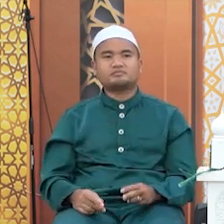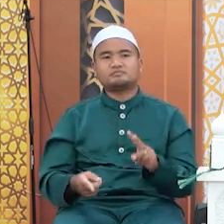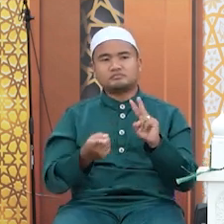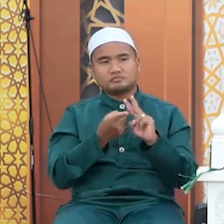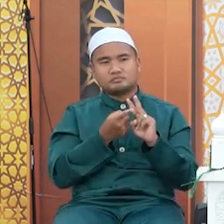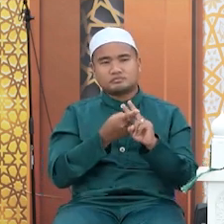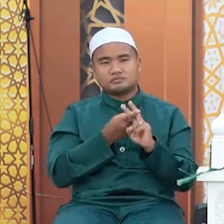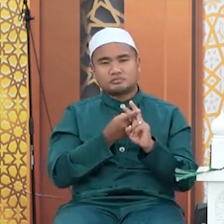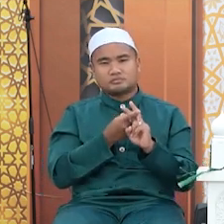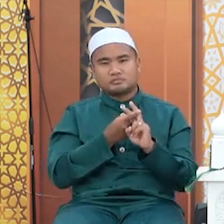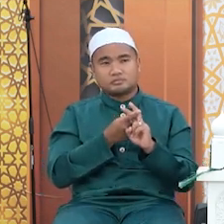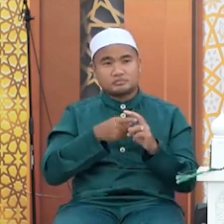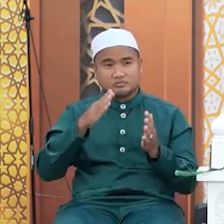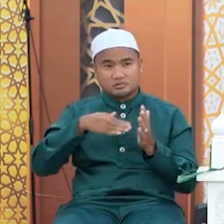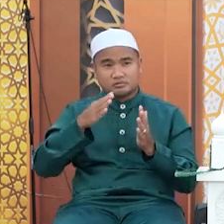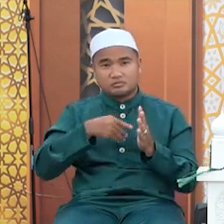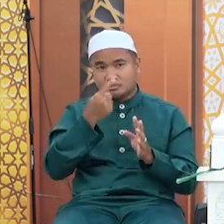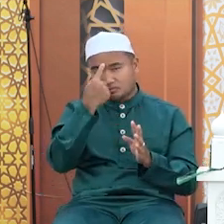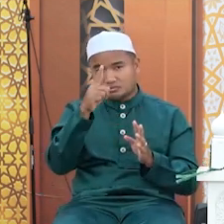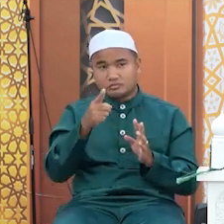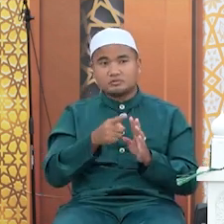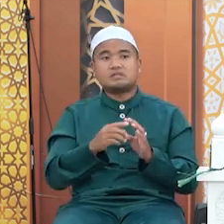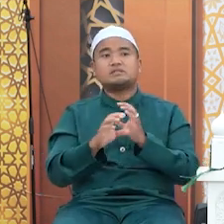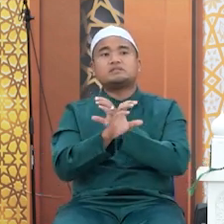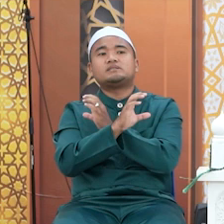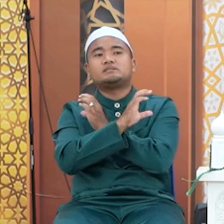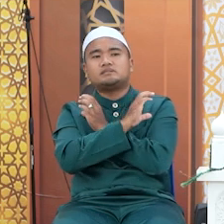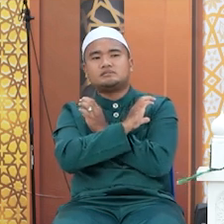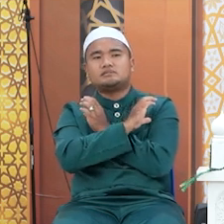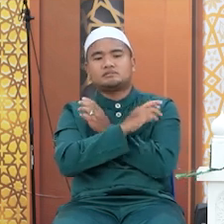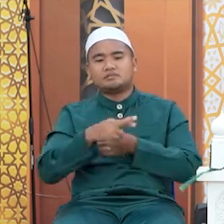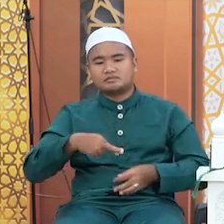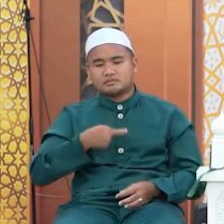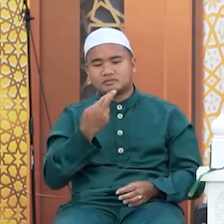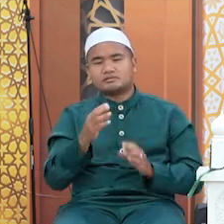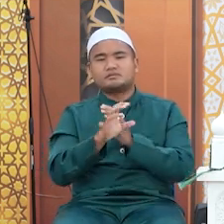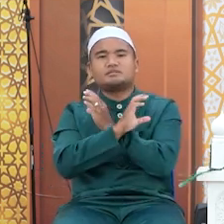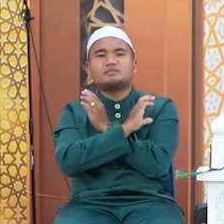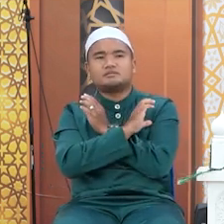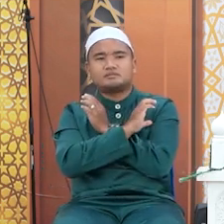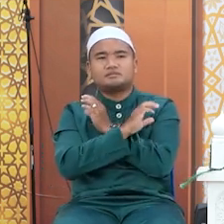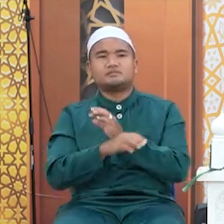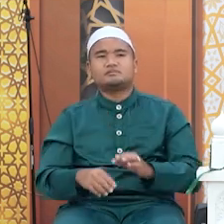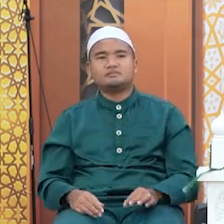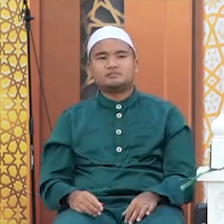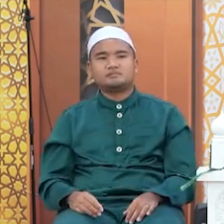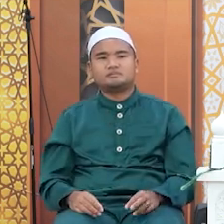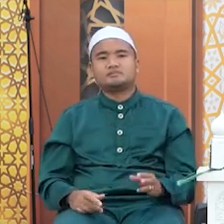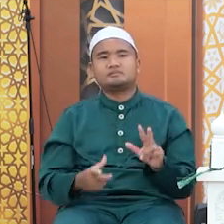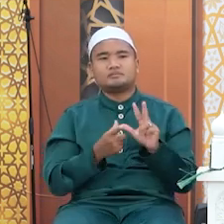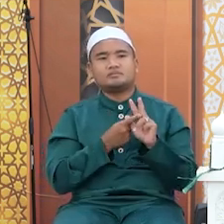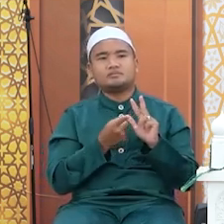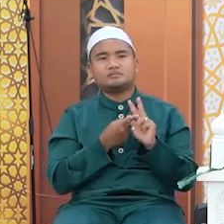Yang kedua, waja'ala bainakum mawaddatan, rasa cinta. Orang kahwin ni Allah campakkan. Dan yang ketiga